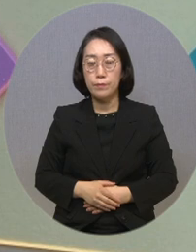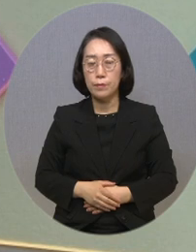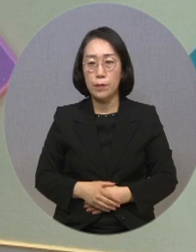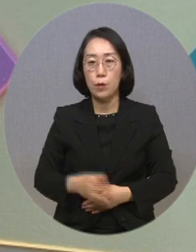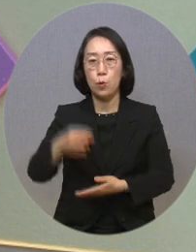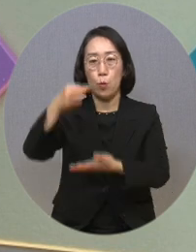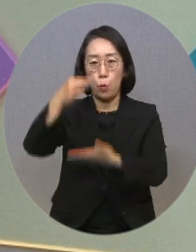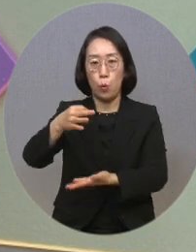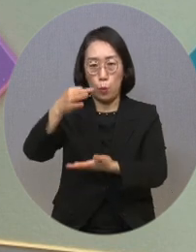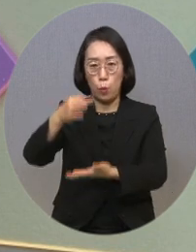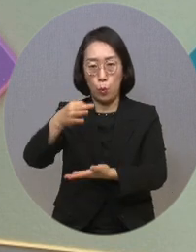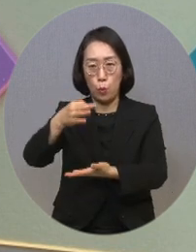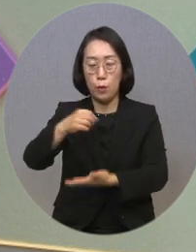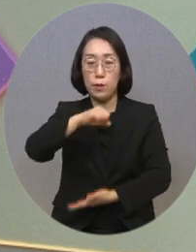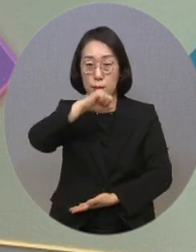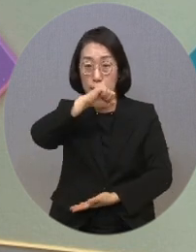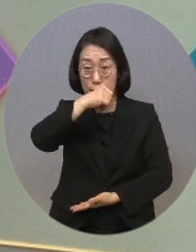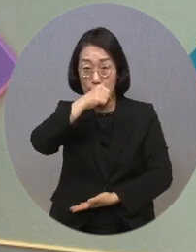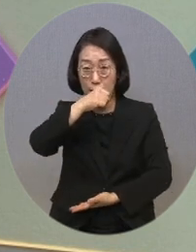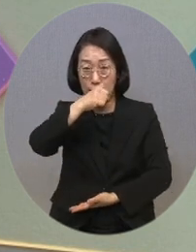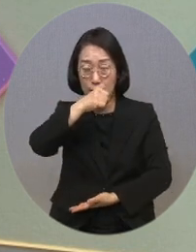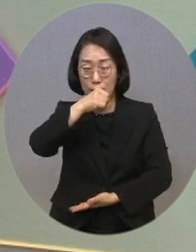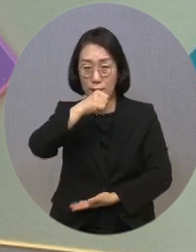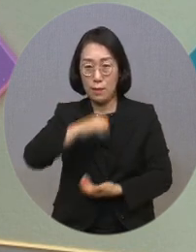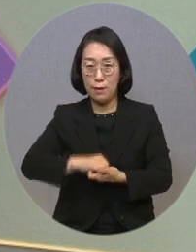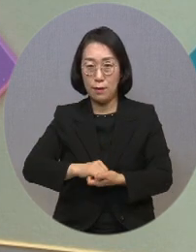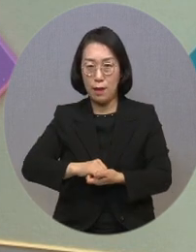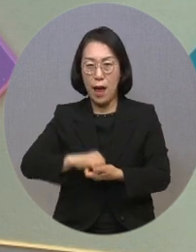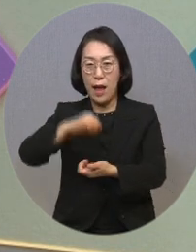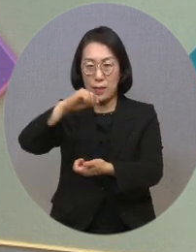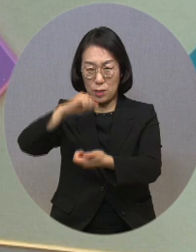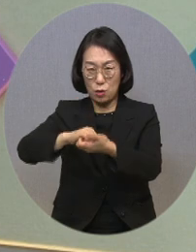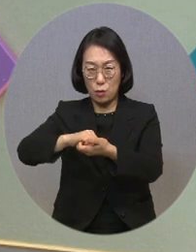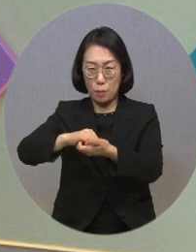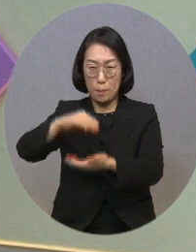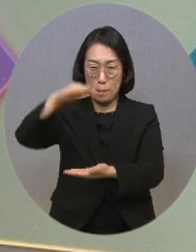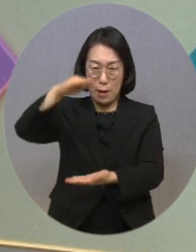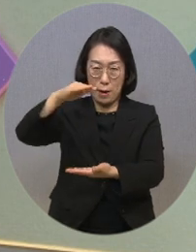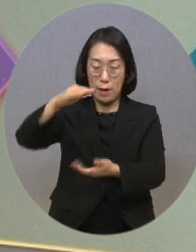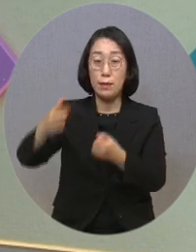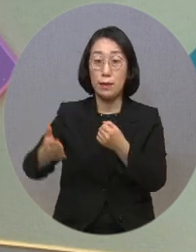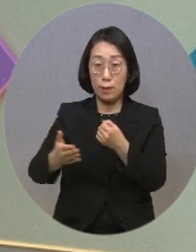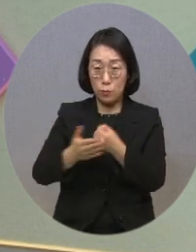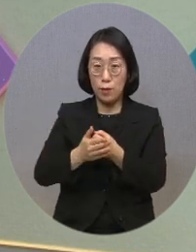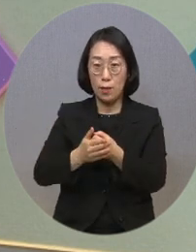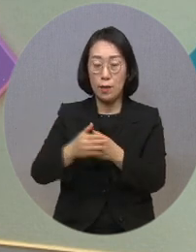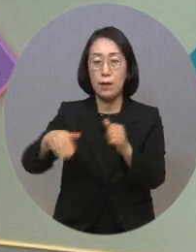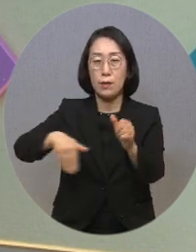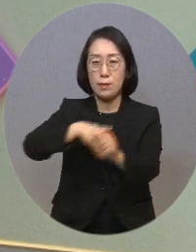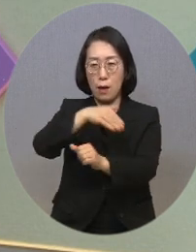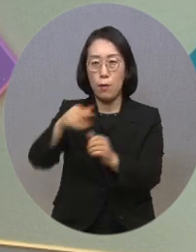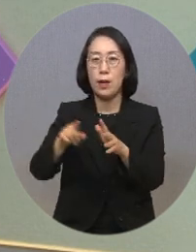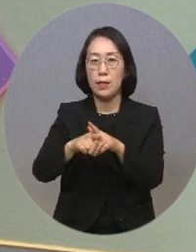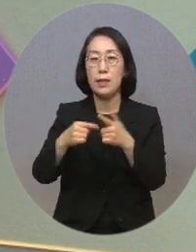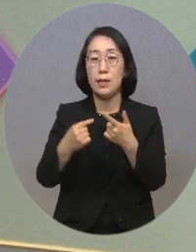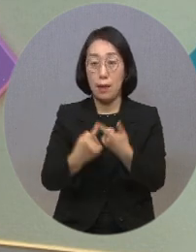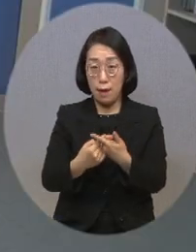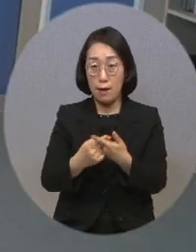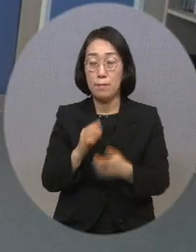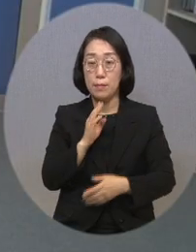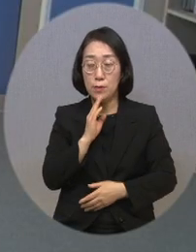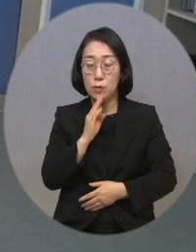재원이 한정적일 수밖에 없기 때문에 그렇죠. 그렇게 될 수밖에 없는 상황이었다고 일견 이해를 할 수가 있습니다.